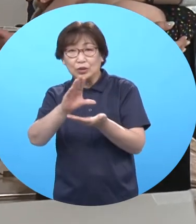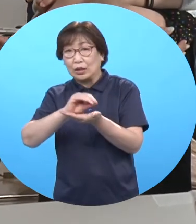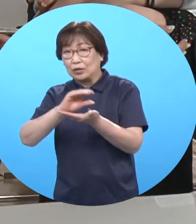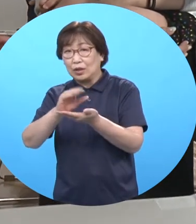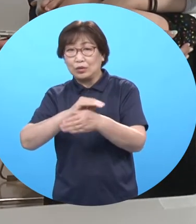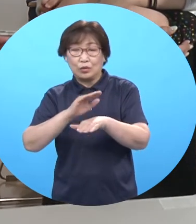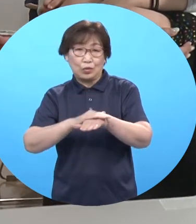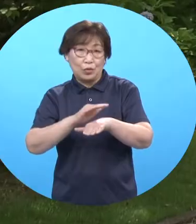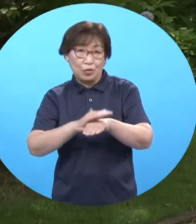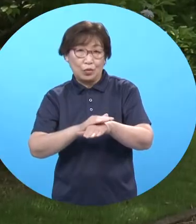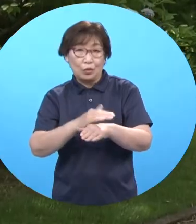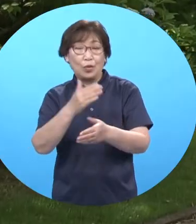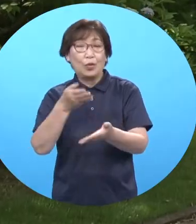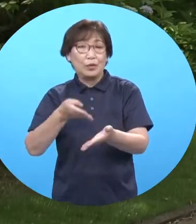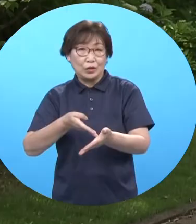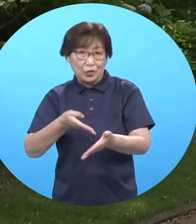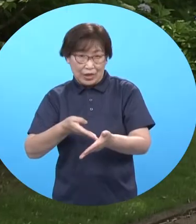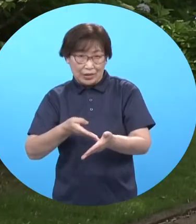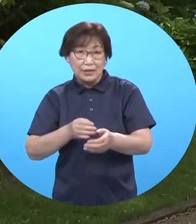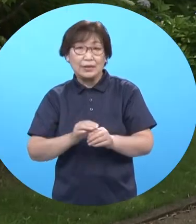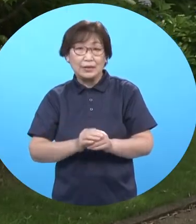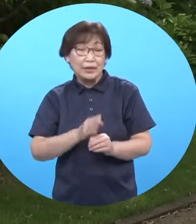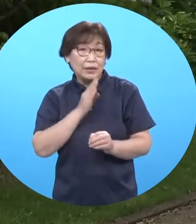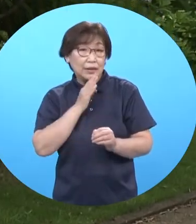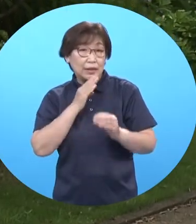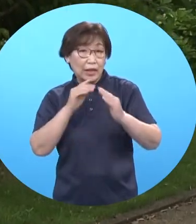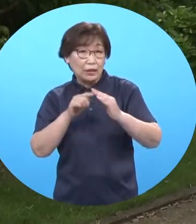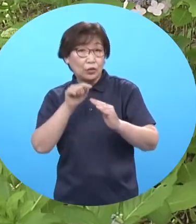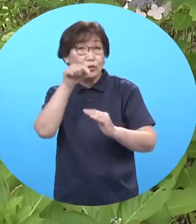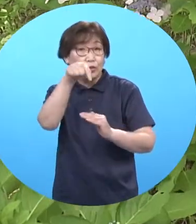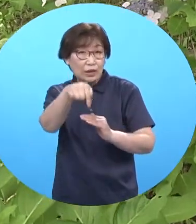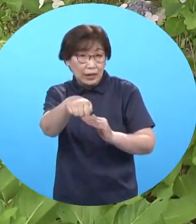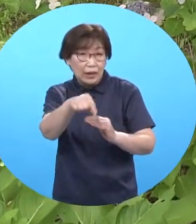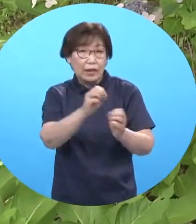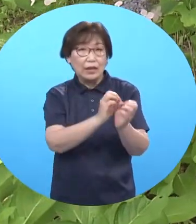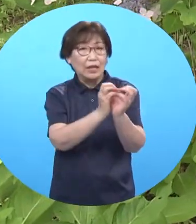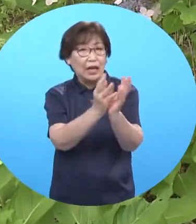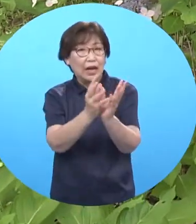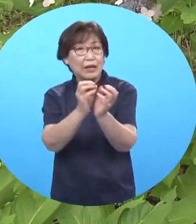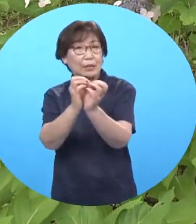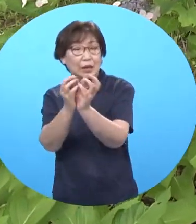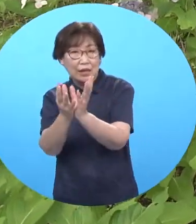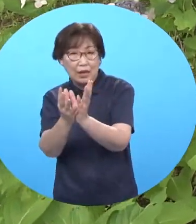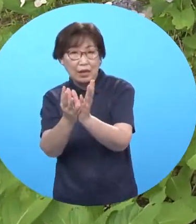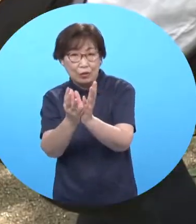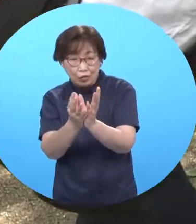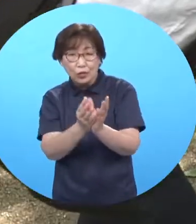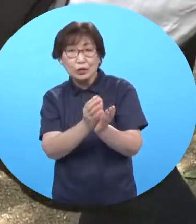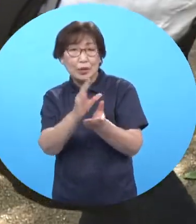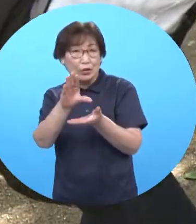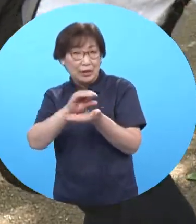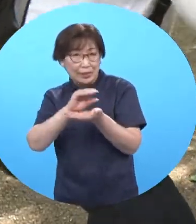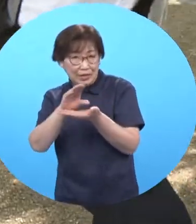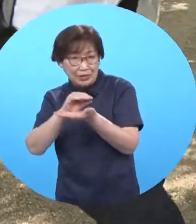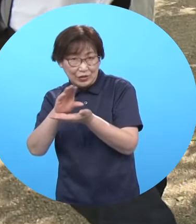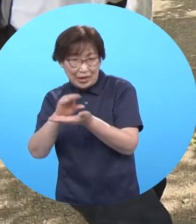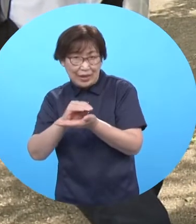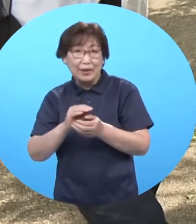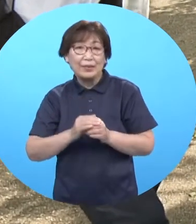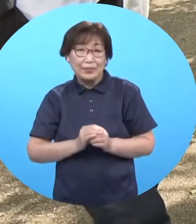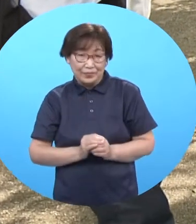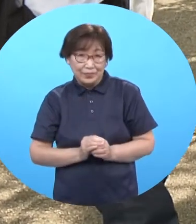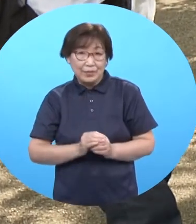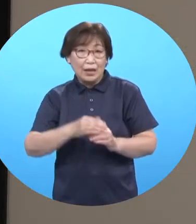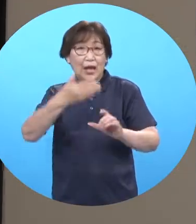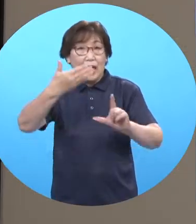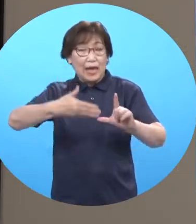介。実際に外に出て園内の花々などをスマホで撮影していきました。そして